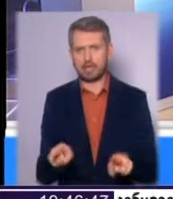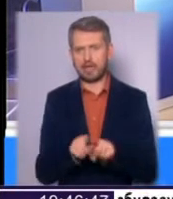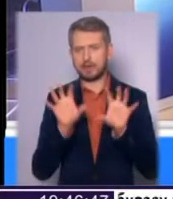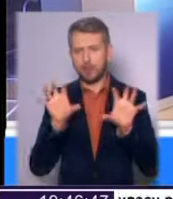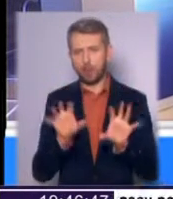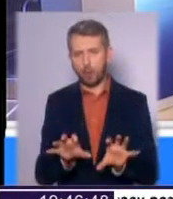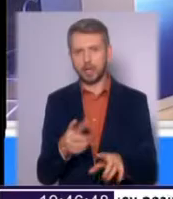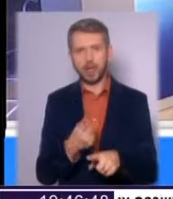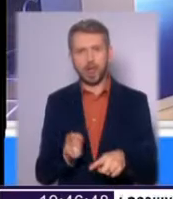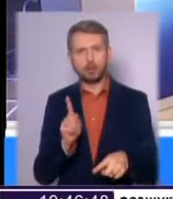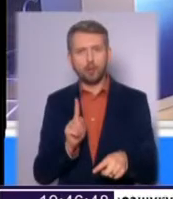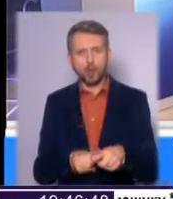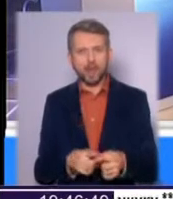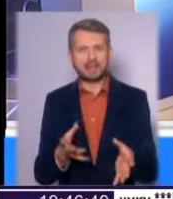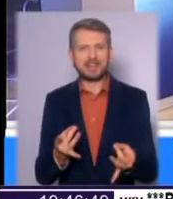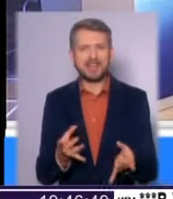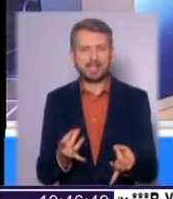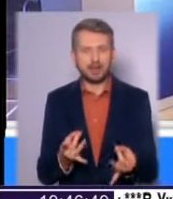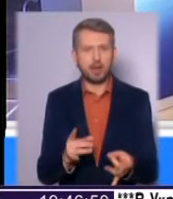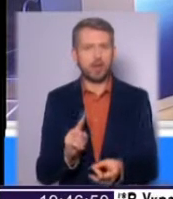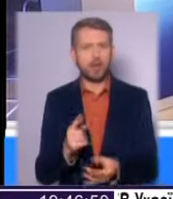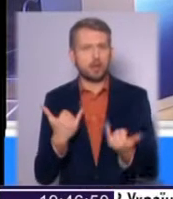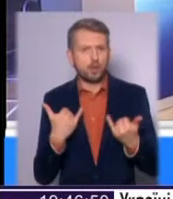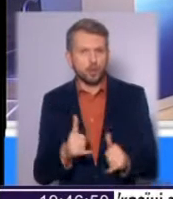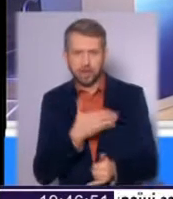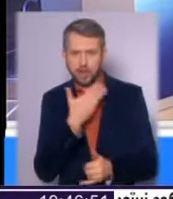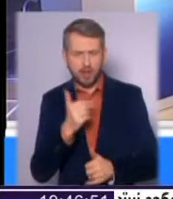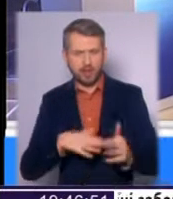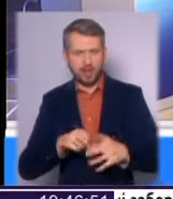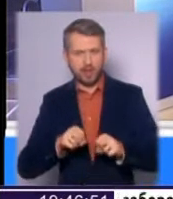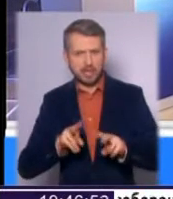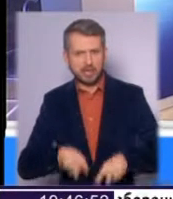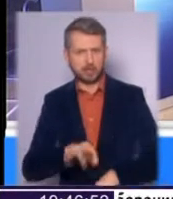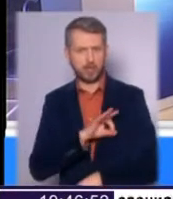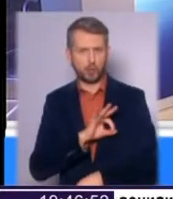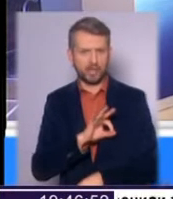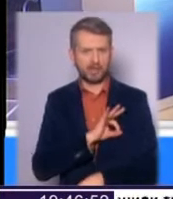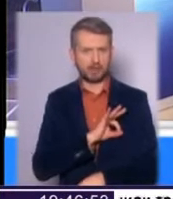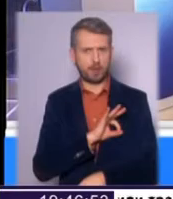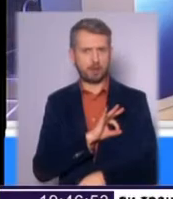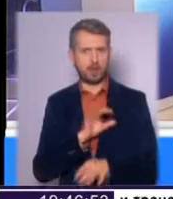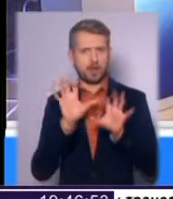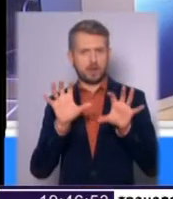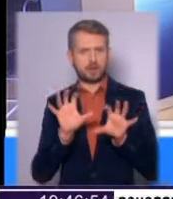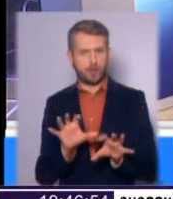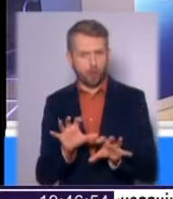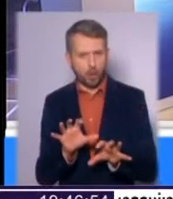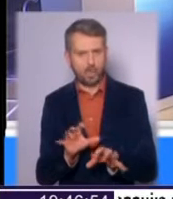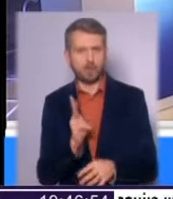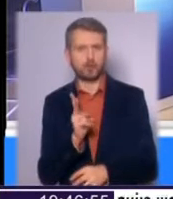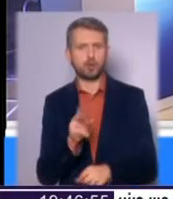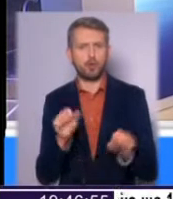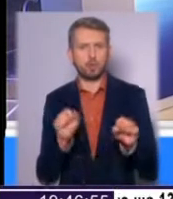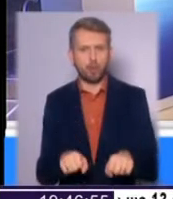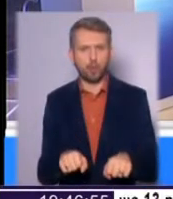закони, які, як говориться, сирі? Неужели нет квалифицированных юристов, законников, которые могут, как